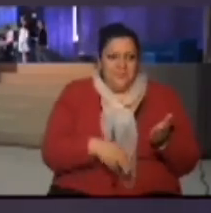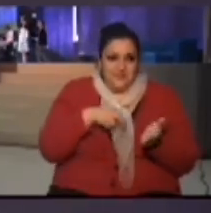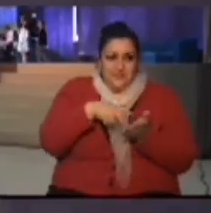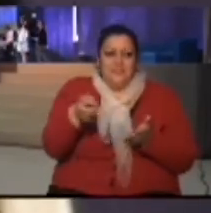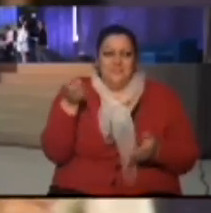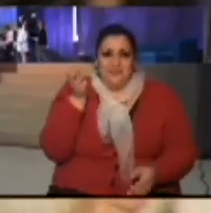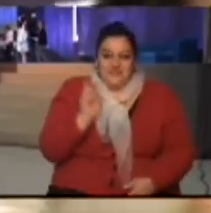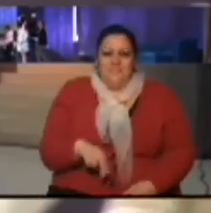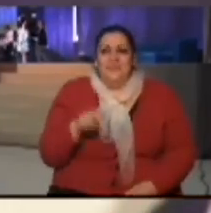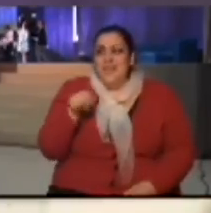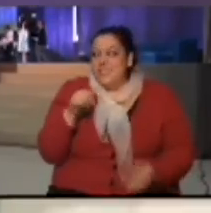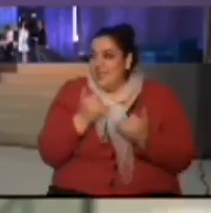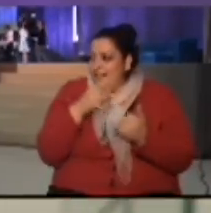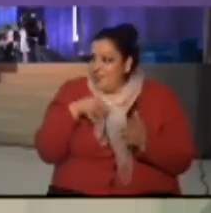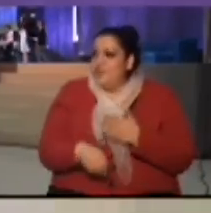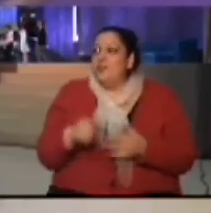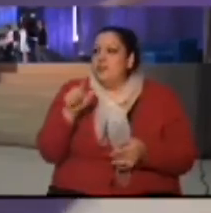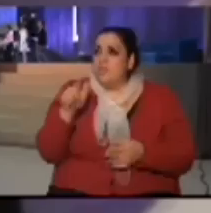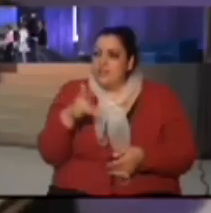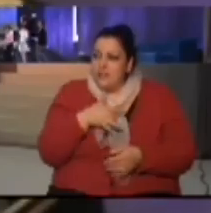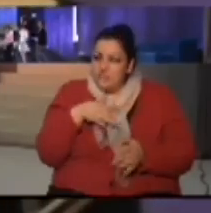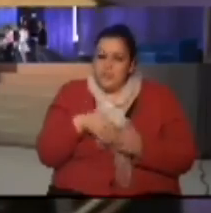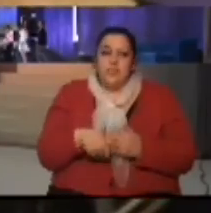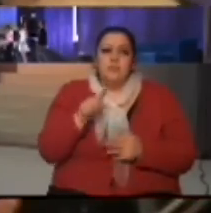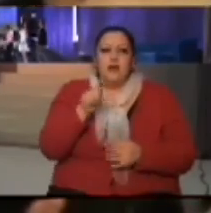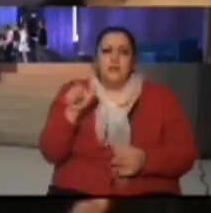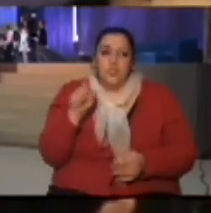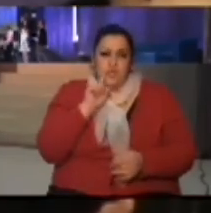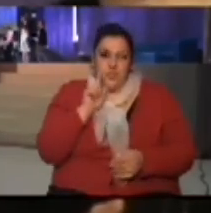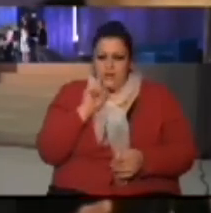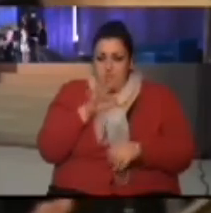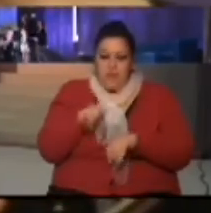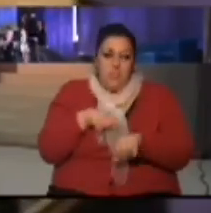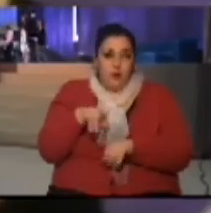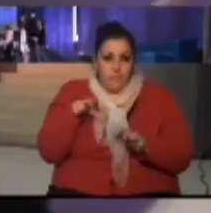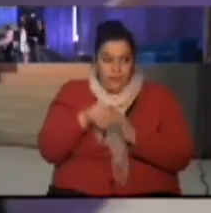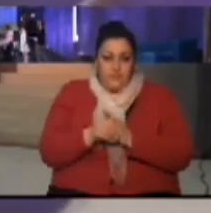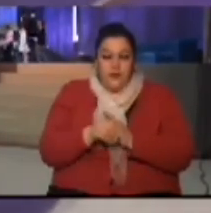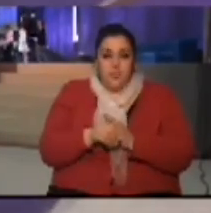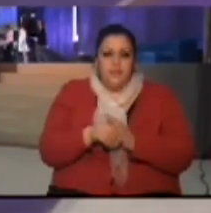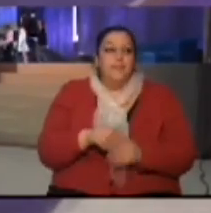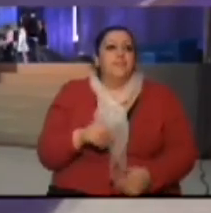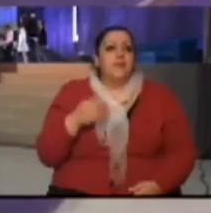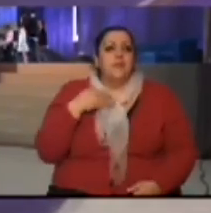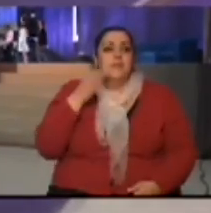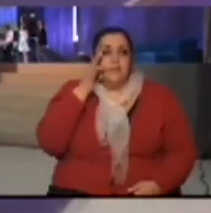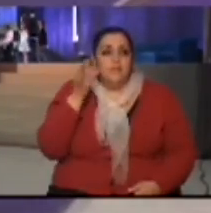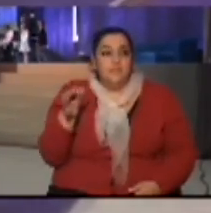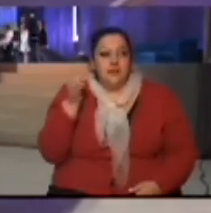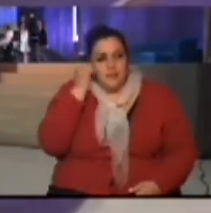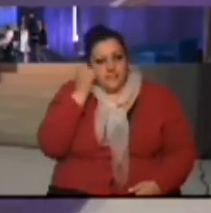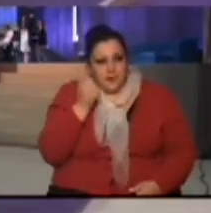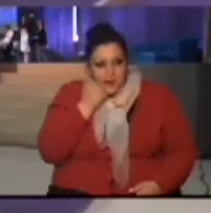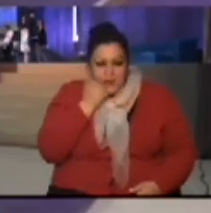այս մարդկանց սրտերում, այս մարդկանց կյանքում, այս մարդկանց ժամանակների մեջ ունեք ձեր մասը, ունեք ձեր